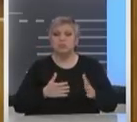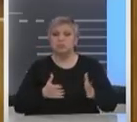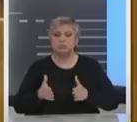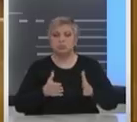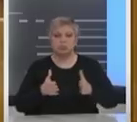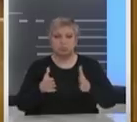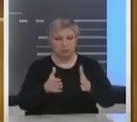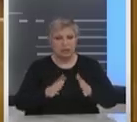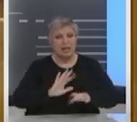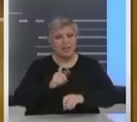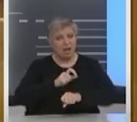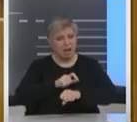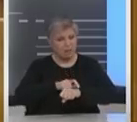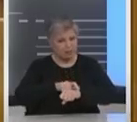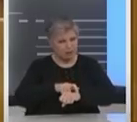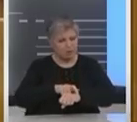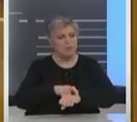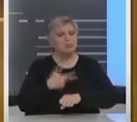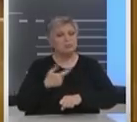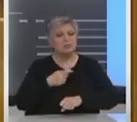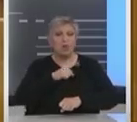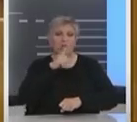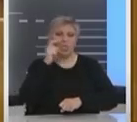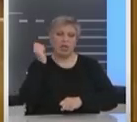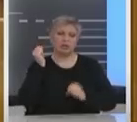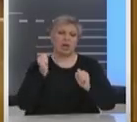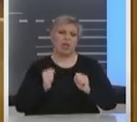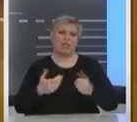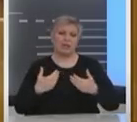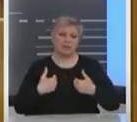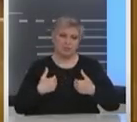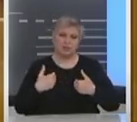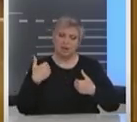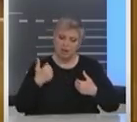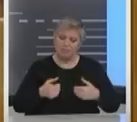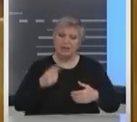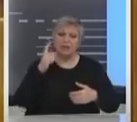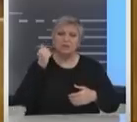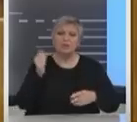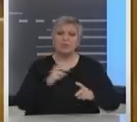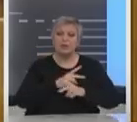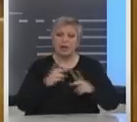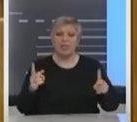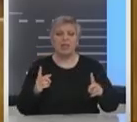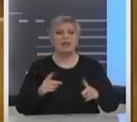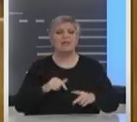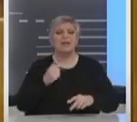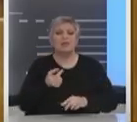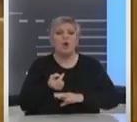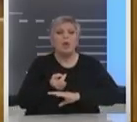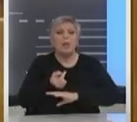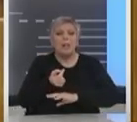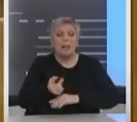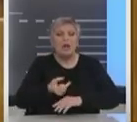εν μέσω μιας δύσκολης κατάστασης. Και η δική μας στρατηγική είναι σαφής. Κάθε εκατοστό, κάθε ίντσα που